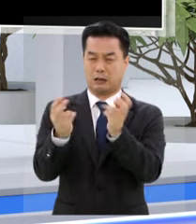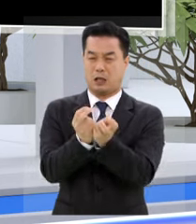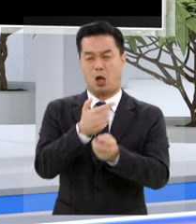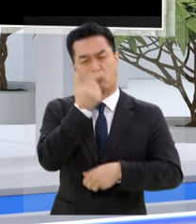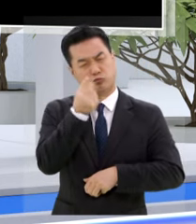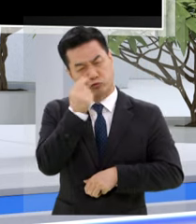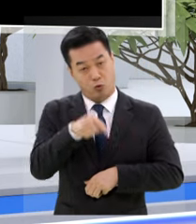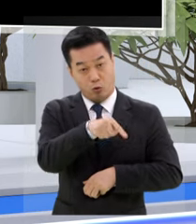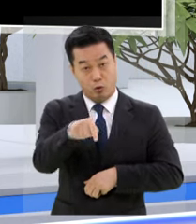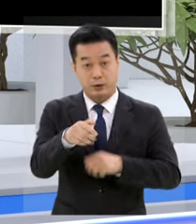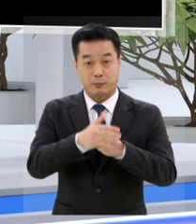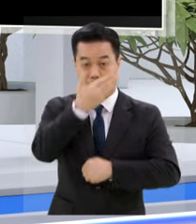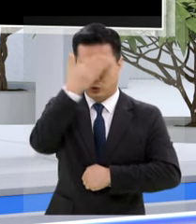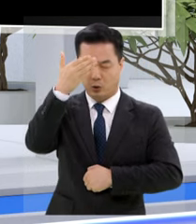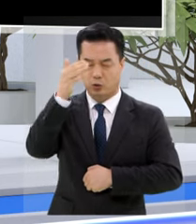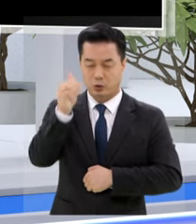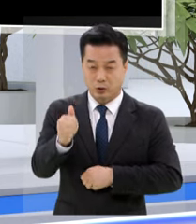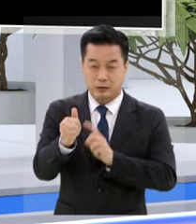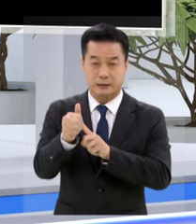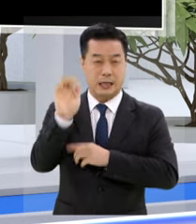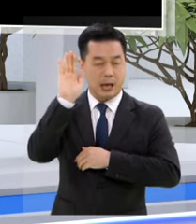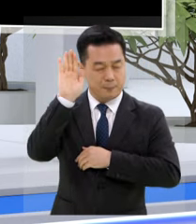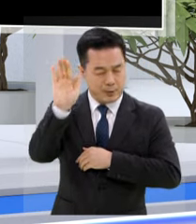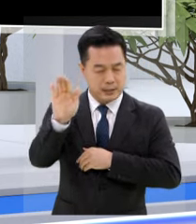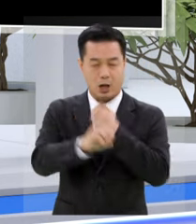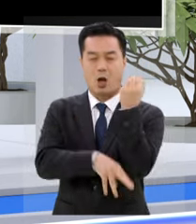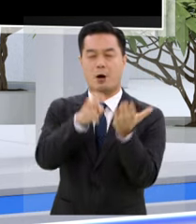헌법상 권리를 침해함으로써